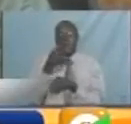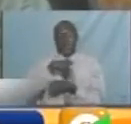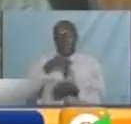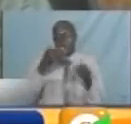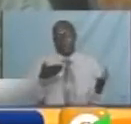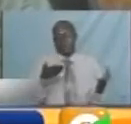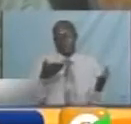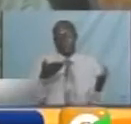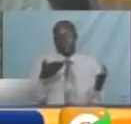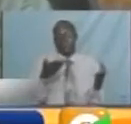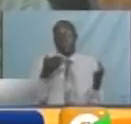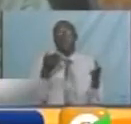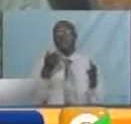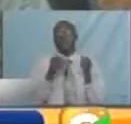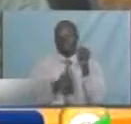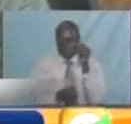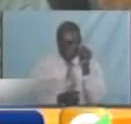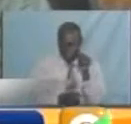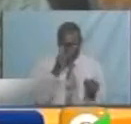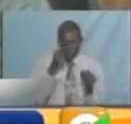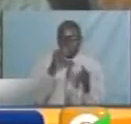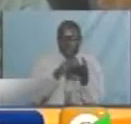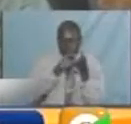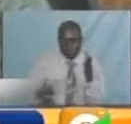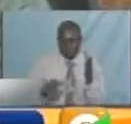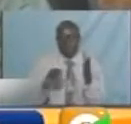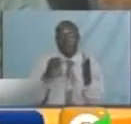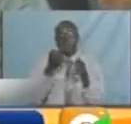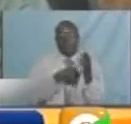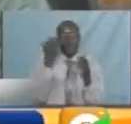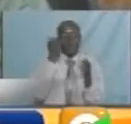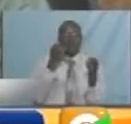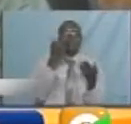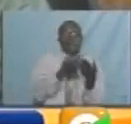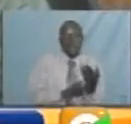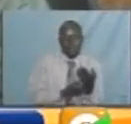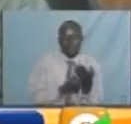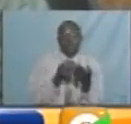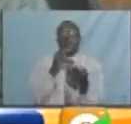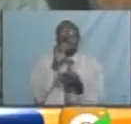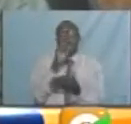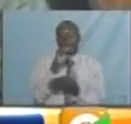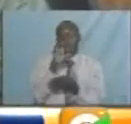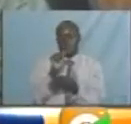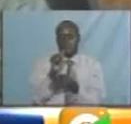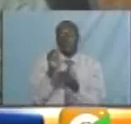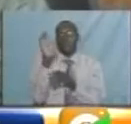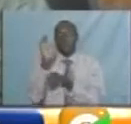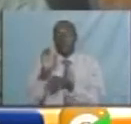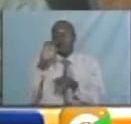hereby expunge from the court records the petitioner's affidavit sworn on